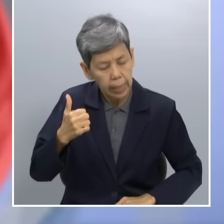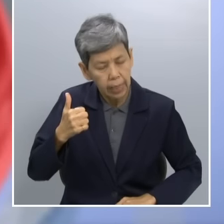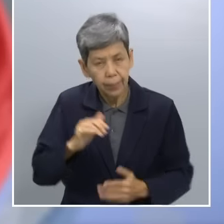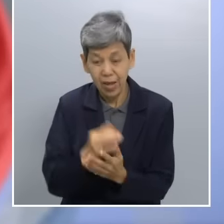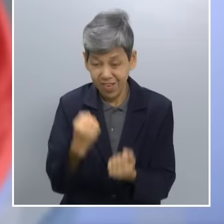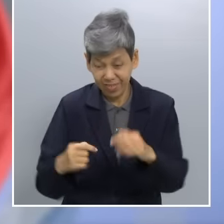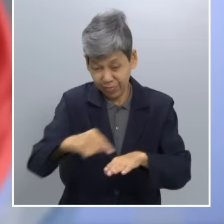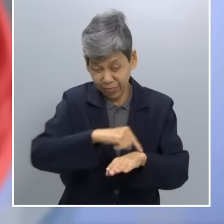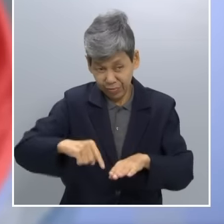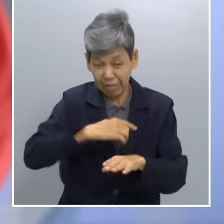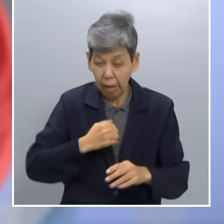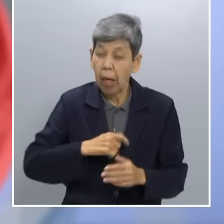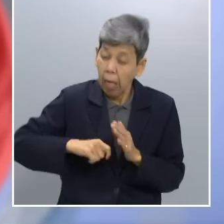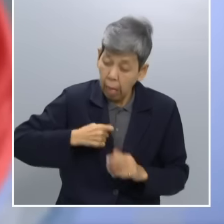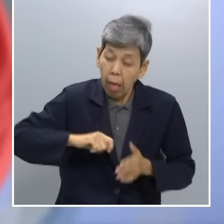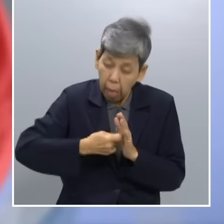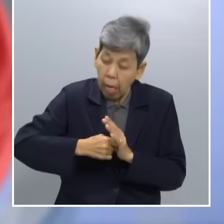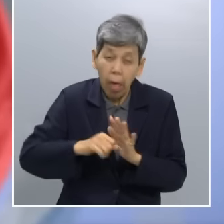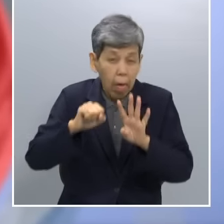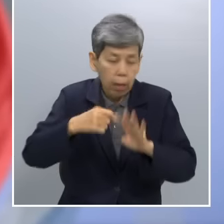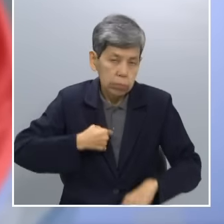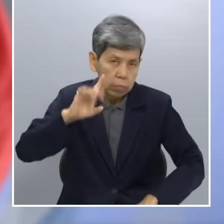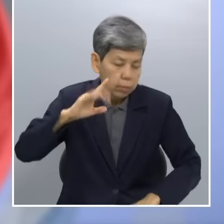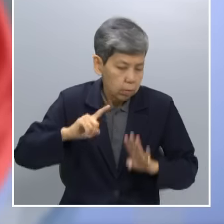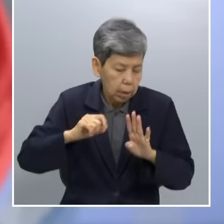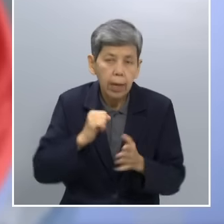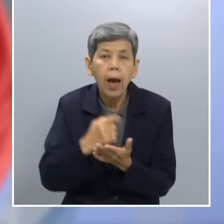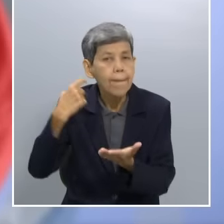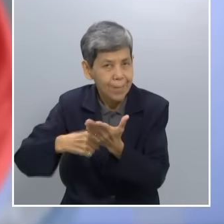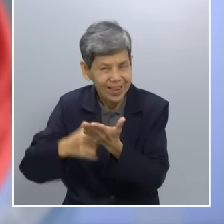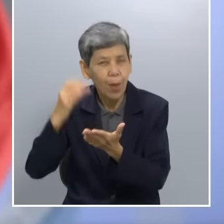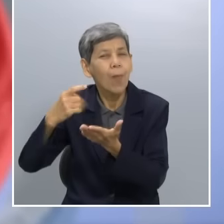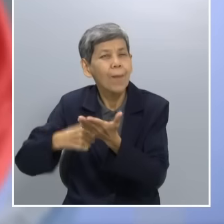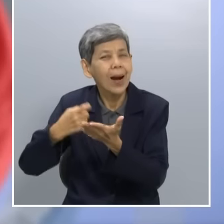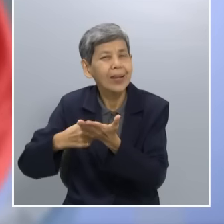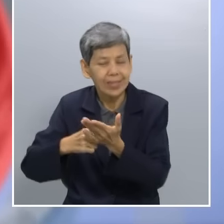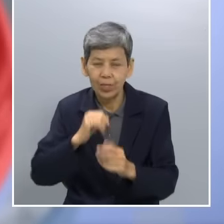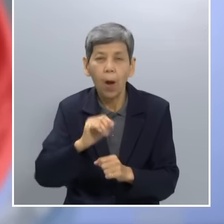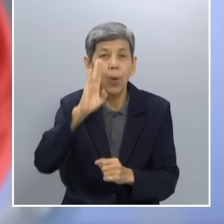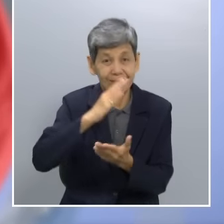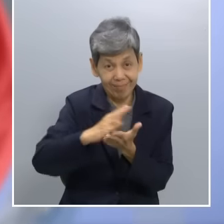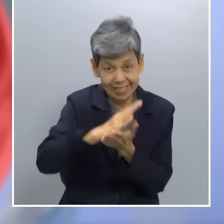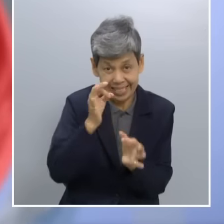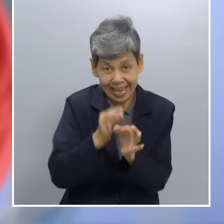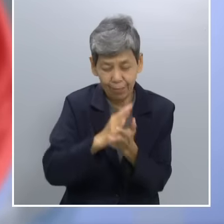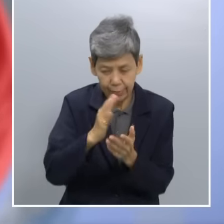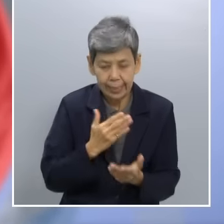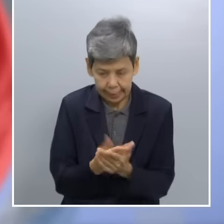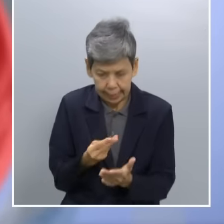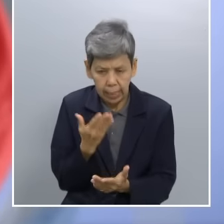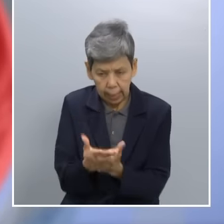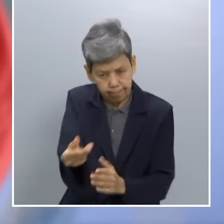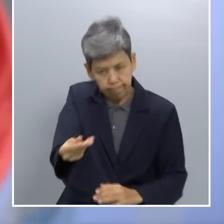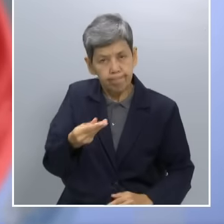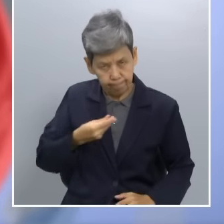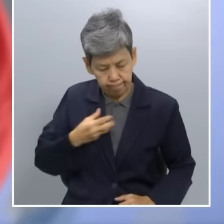รถคันนี้เนี่ยถ้าเกิดว่าต้องมานั่งซ่อม 400,000กว่าบาทเก็เลยไปที่ประกันเอ้ยอไปไปที่ไฟแนนซ์กำลังจะขึ้นไปเพื่อที่จะไปขอเงินคืน